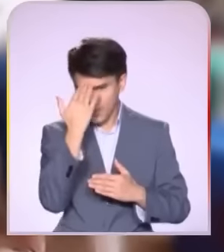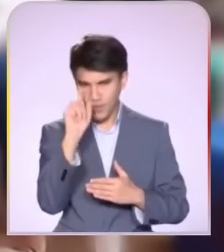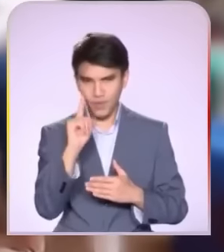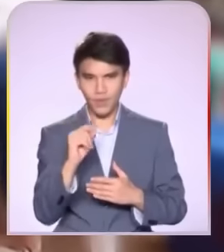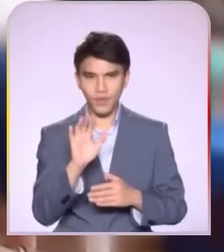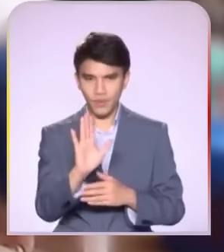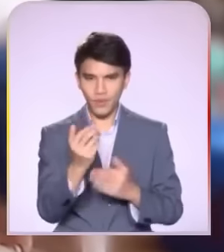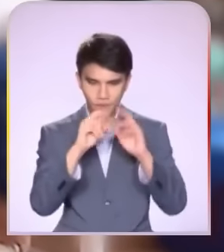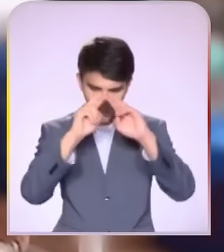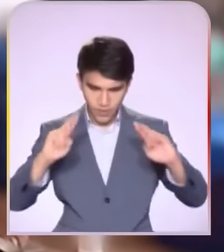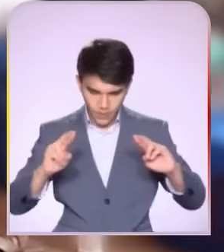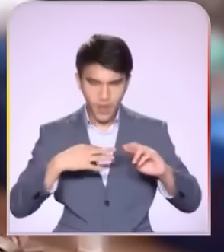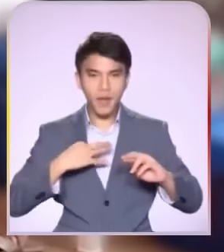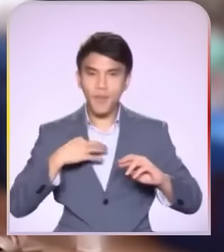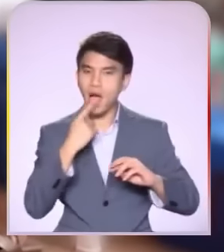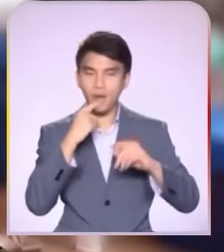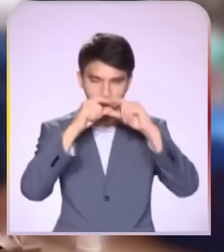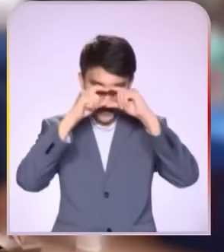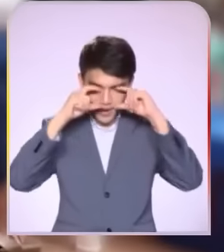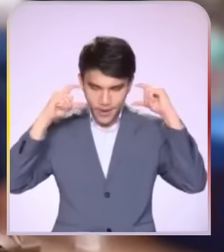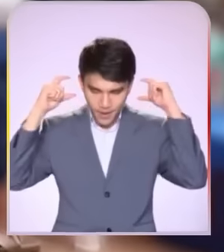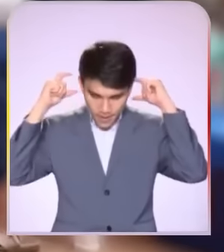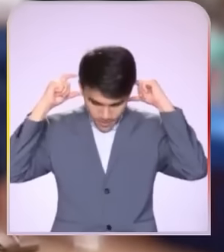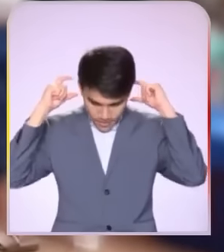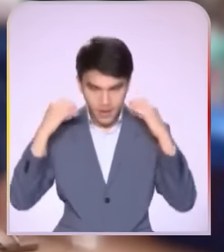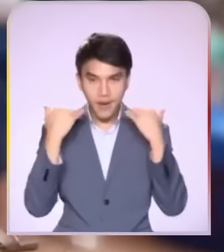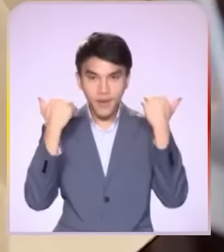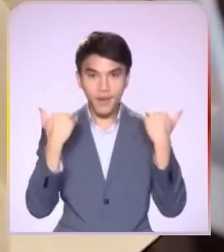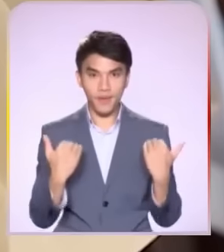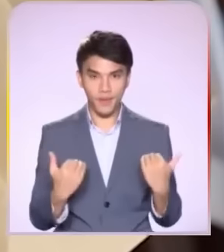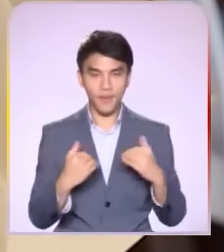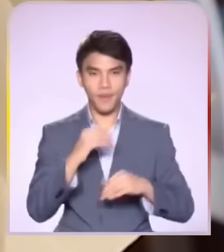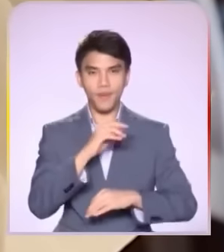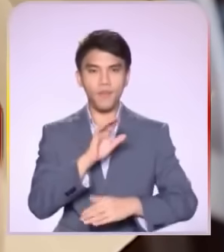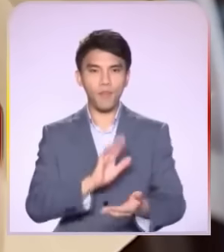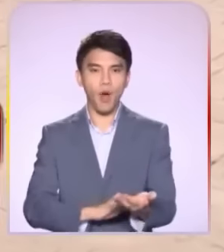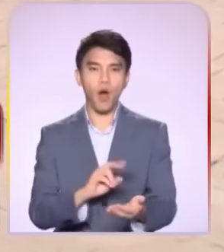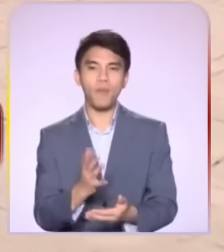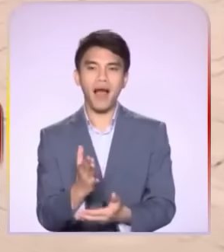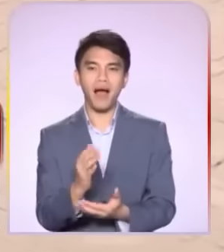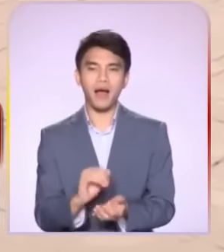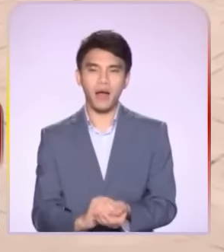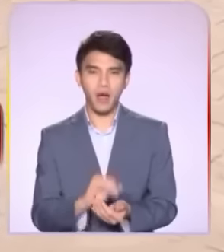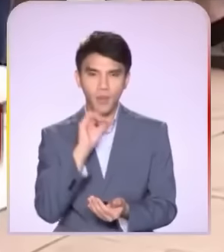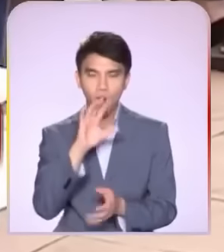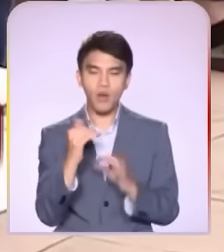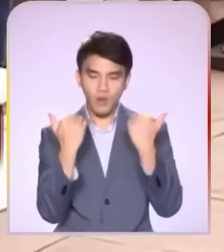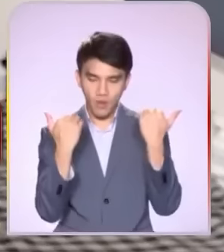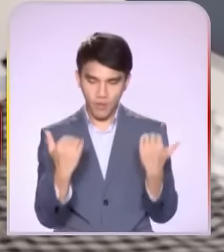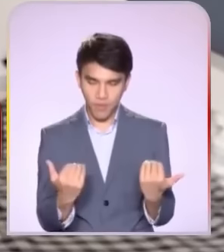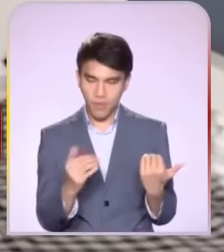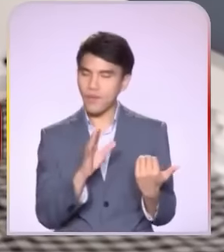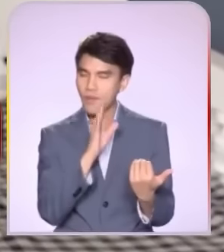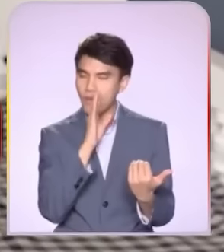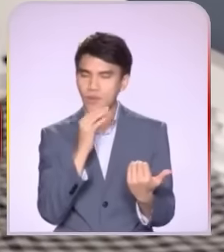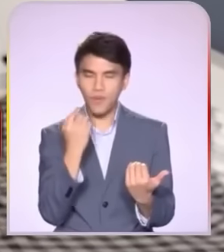รรณหน้าร้านมีผ้าแดงปิดตาอยู่ล่าสุดเรื่องนี้หมอปลาบอกกับทีมข่าวนะคะบอกว่าถ้